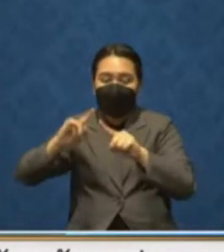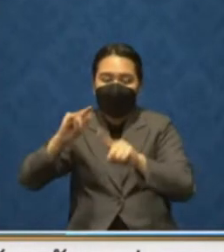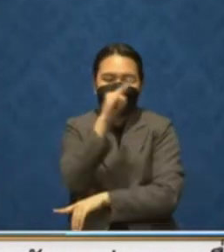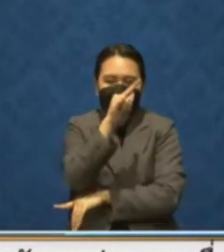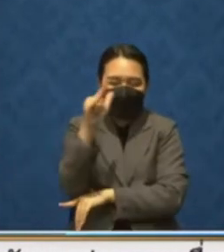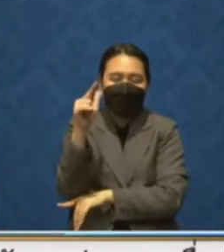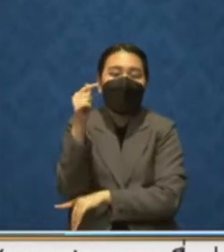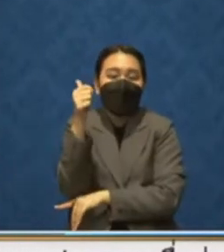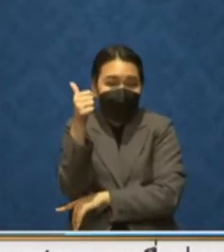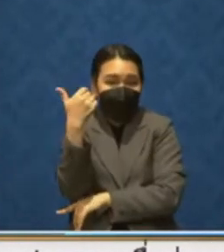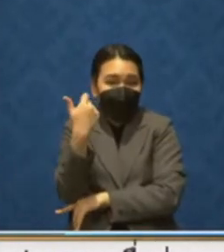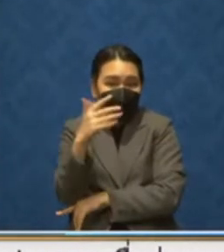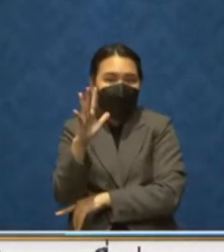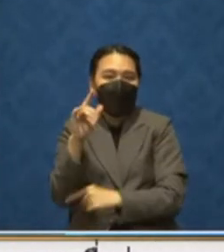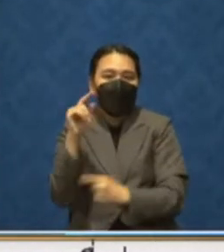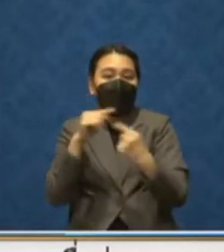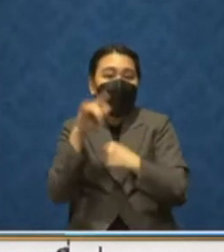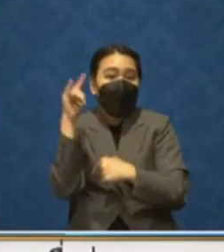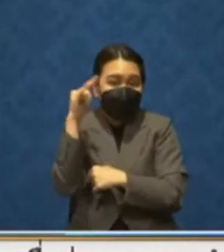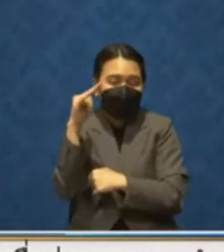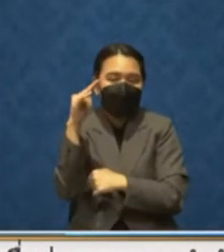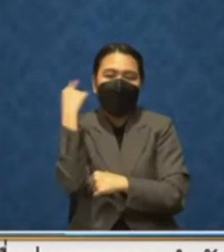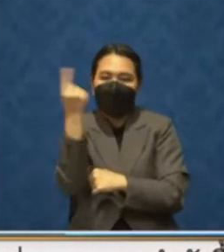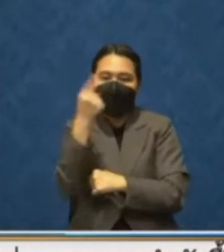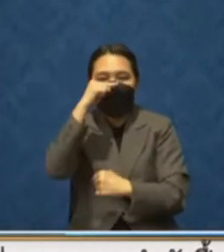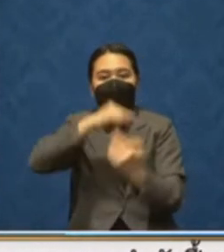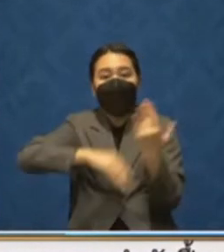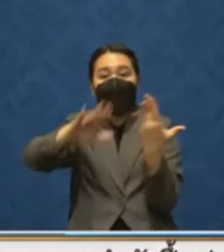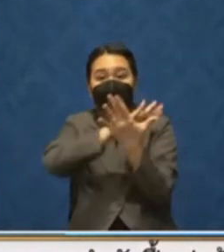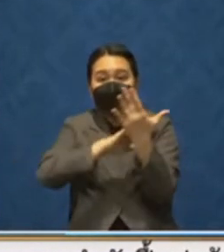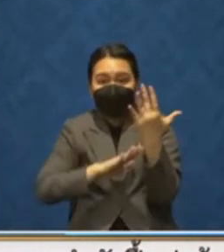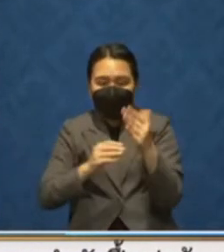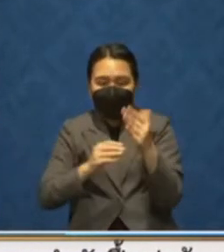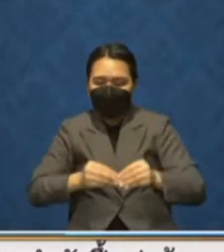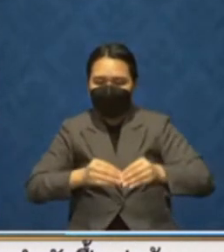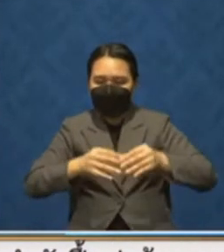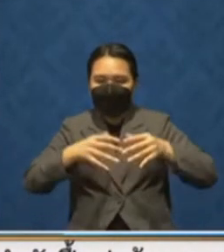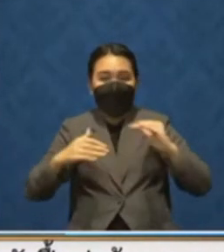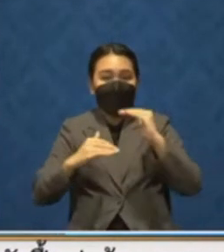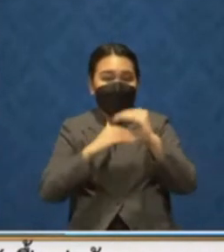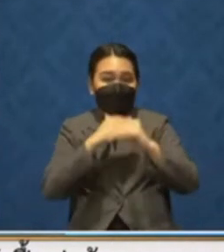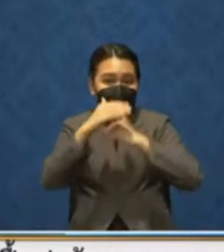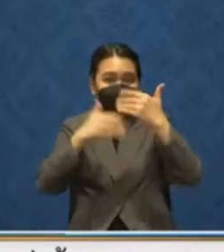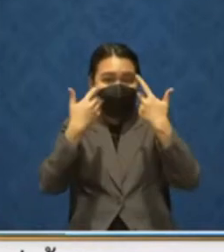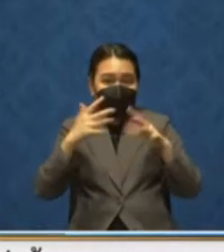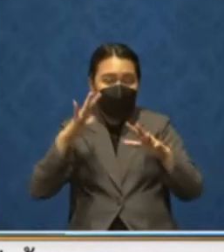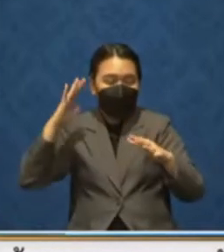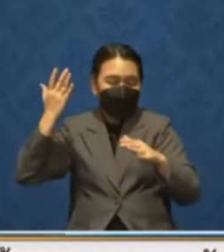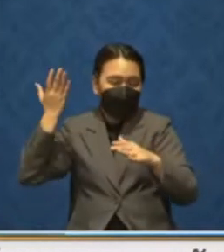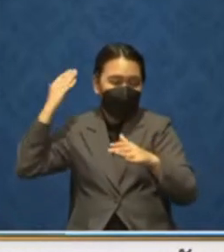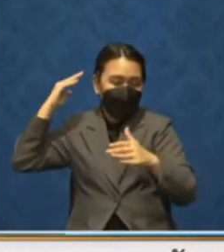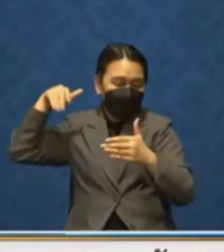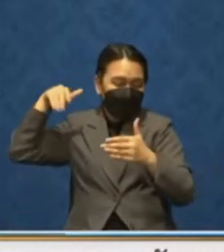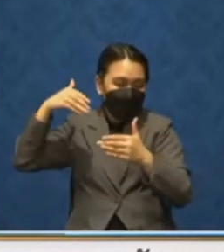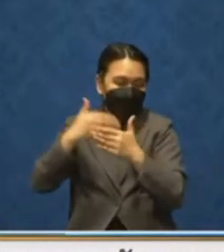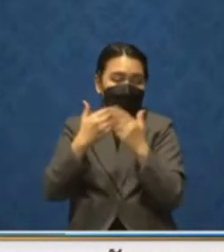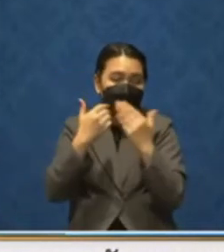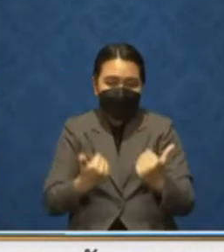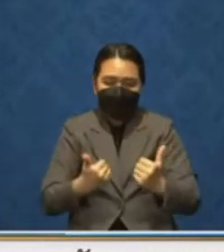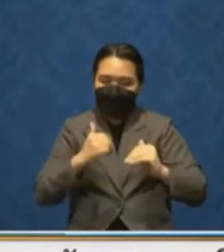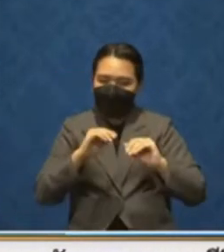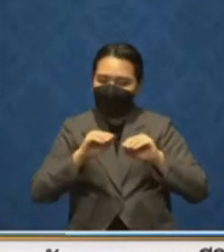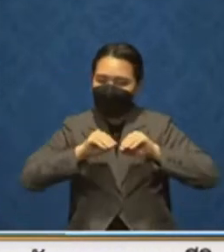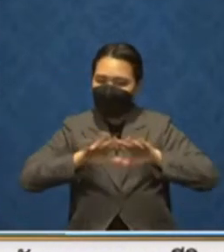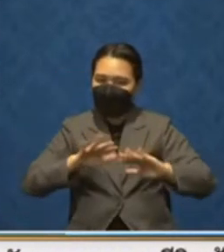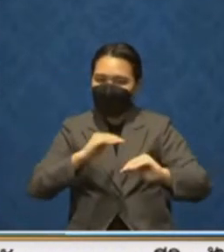อุระทำการของไทยนะครับท่องเที่ยวพญาทุกอย่างต่อเนื่องยิ่งกว่านั้นมันก็เป็นประชาสัมพันธ์กันทุกวันนี้ว่าเราจะผัดด้านให้กลายเป็นโครงการ